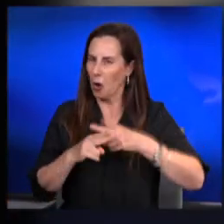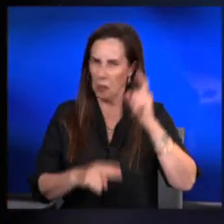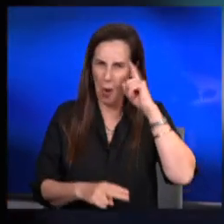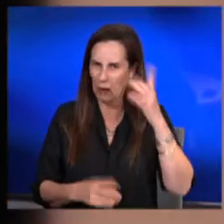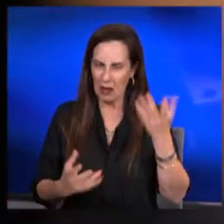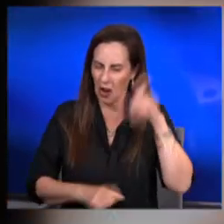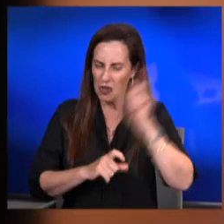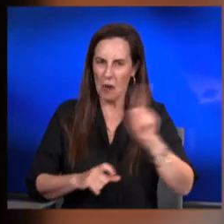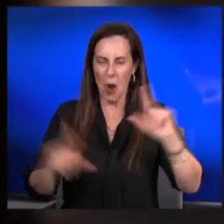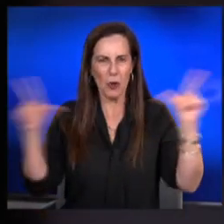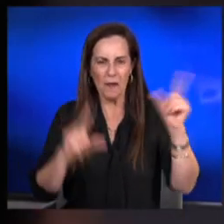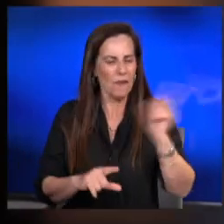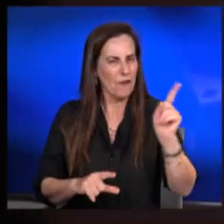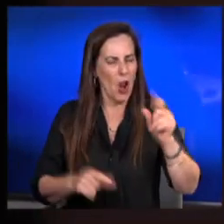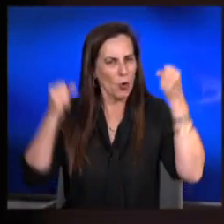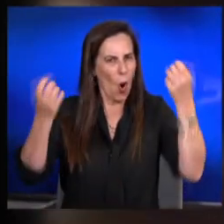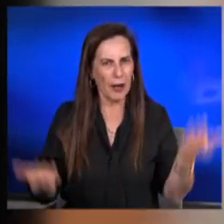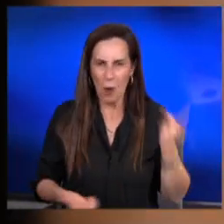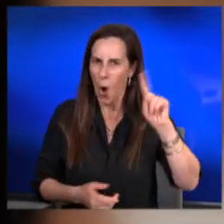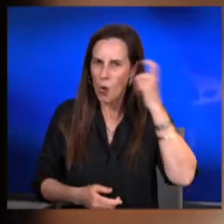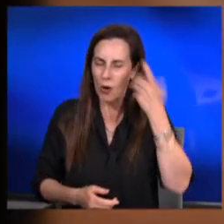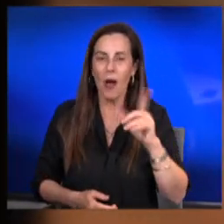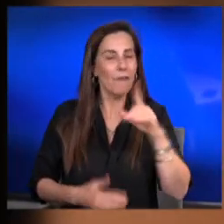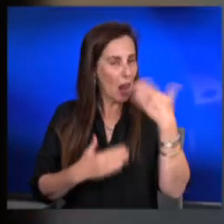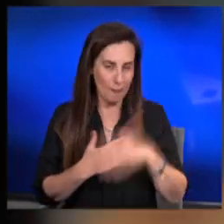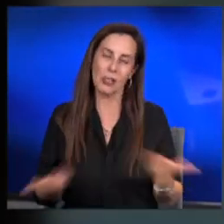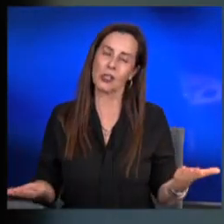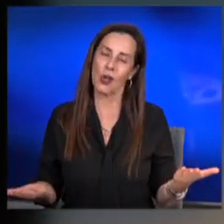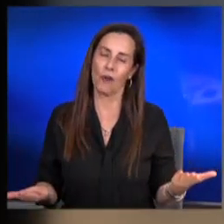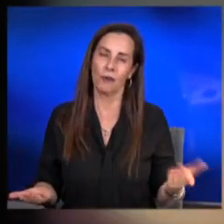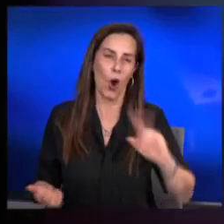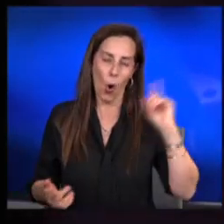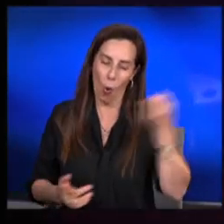המבלים ולא את האוהדים. רק שבסוף זה לא יתפוצץ לכולנו בפנים.